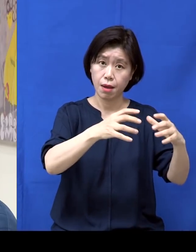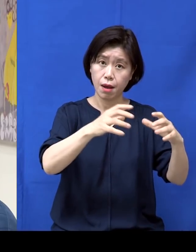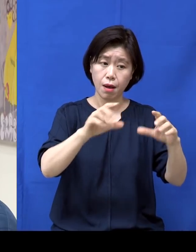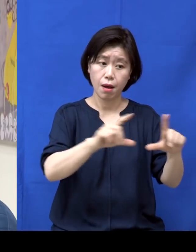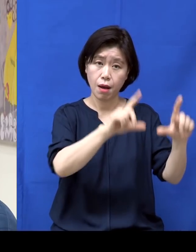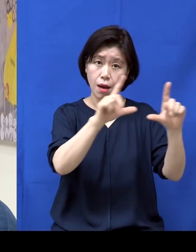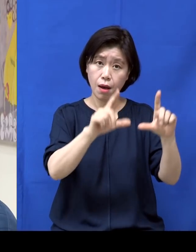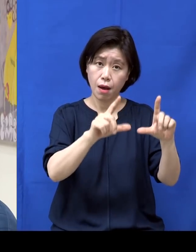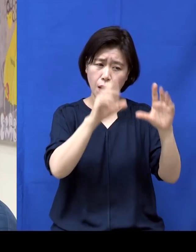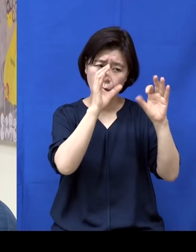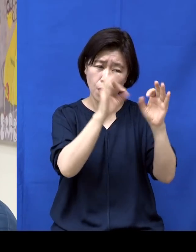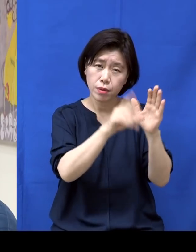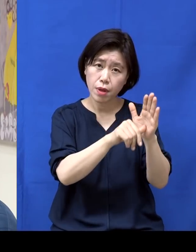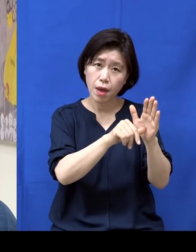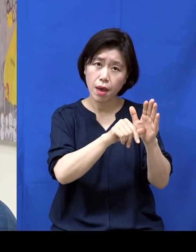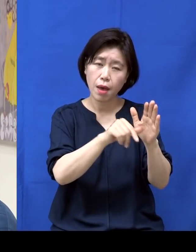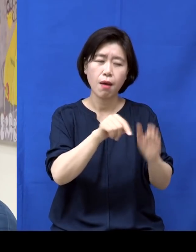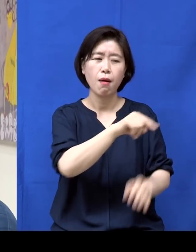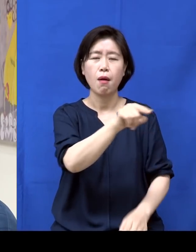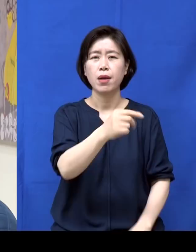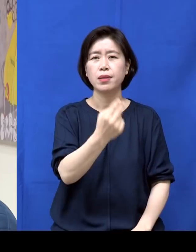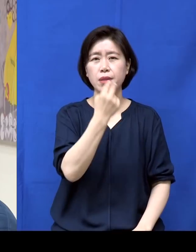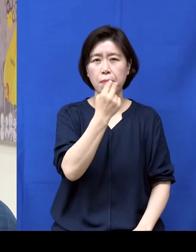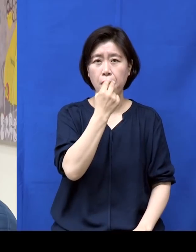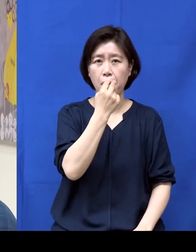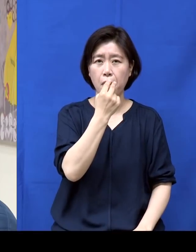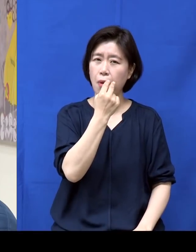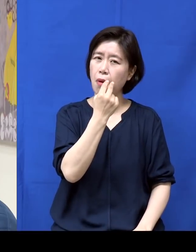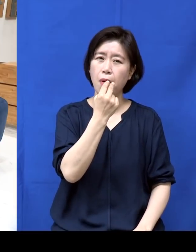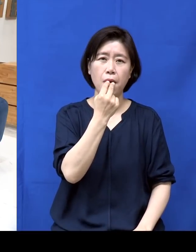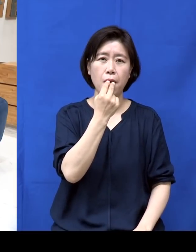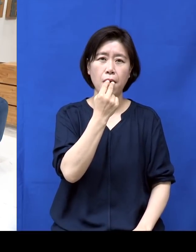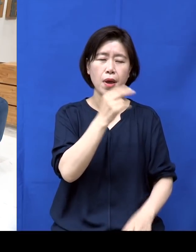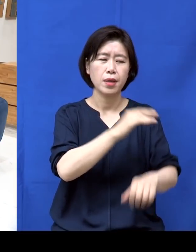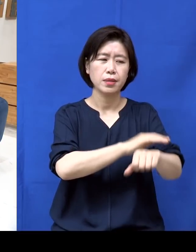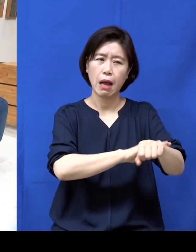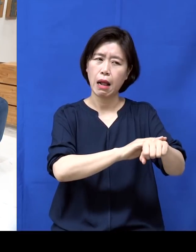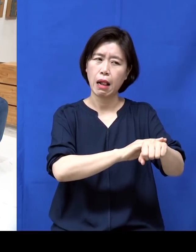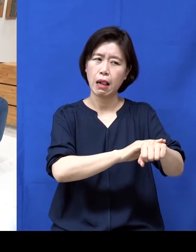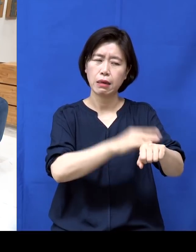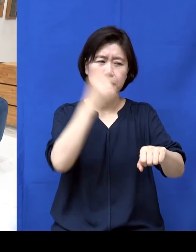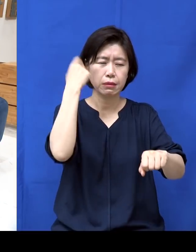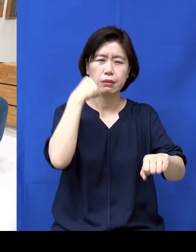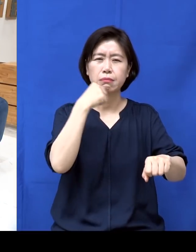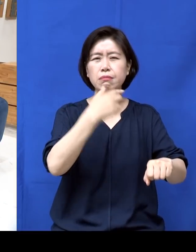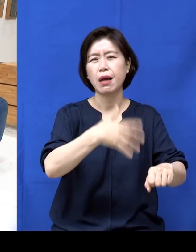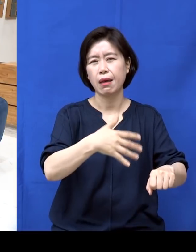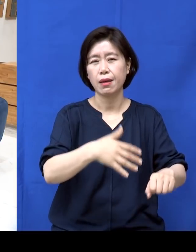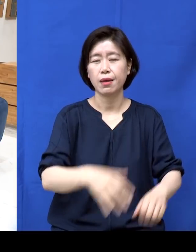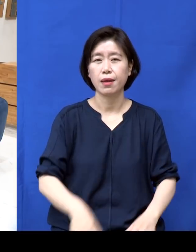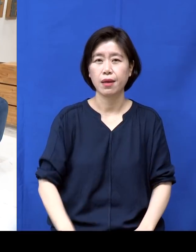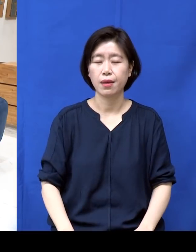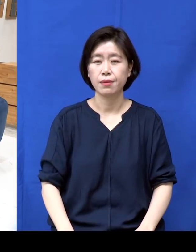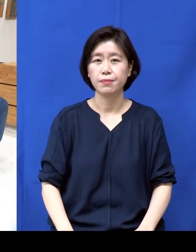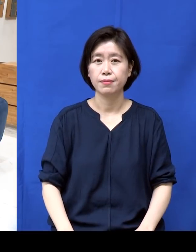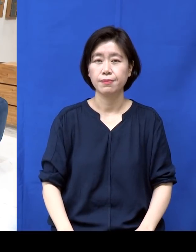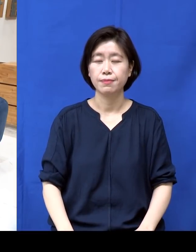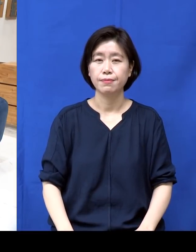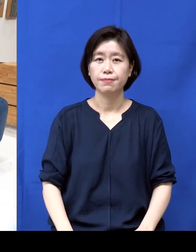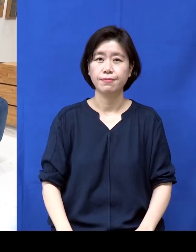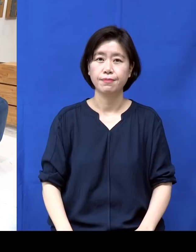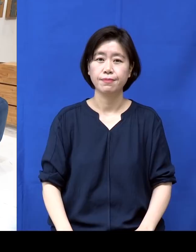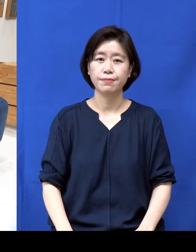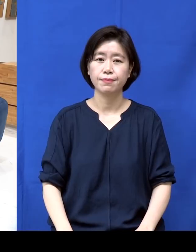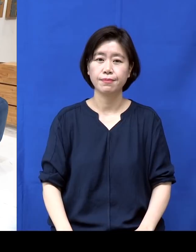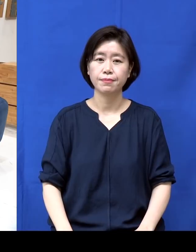세상 사람들에겐 그 생명이라는 말이 이렇게 와닿지 않는 것 같더라고요. 그렇죠, 그렇죠. 물론 마지막 그날까지 그 일을 하시는 분들,